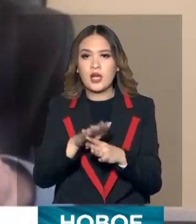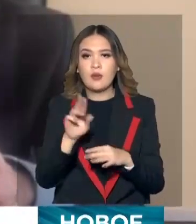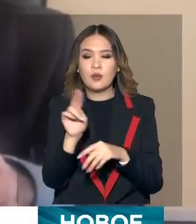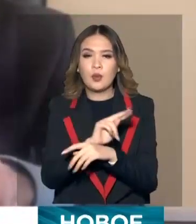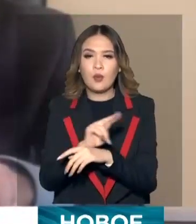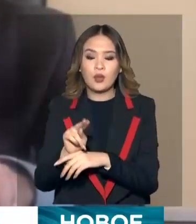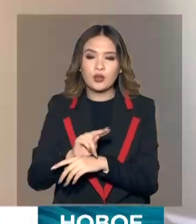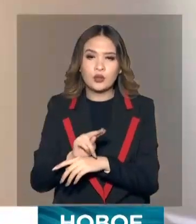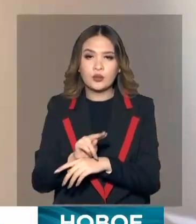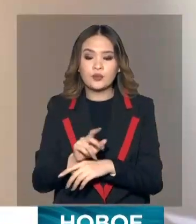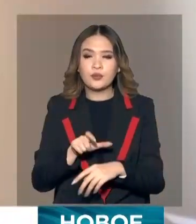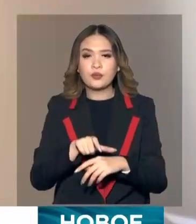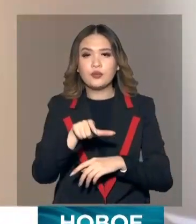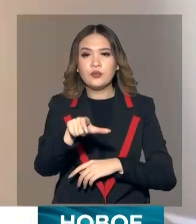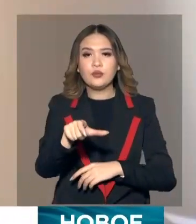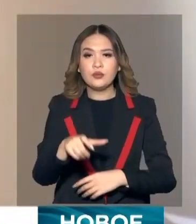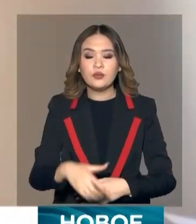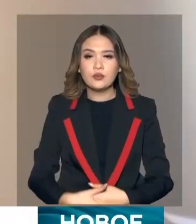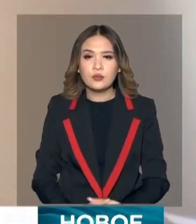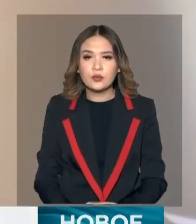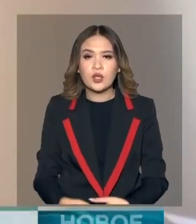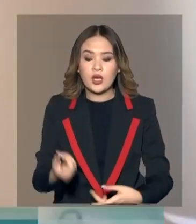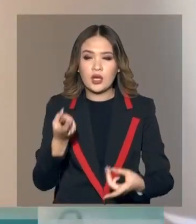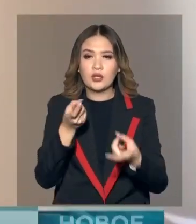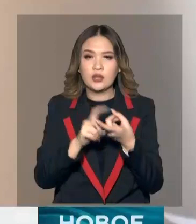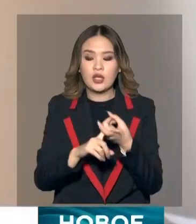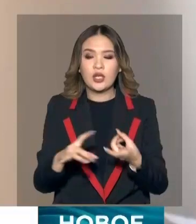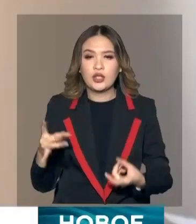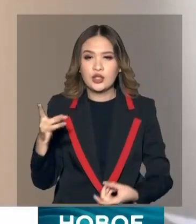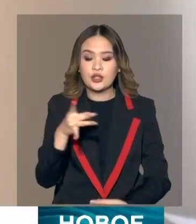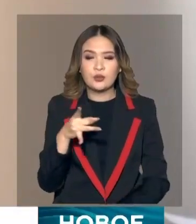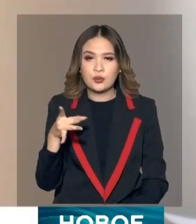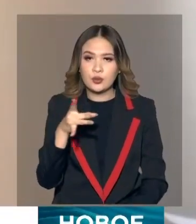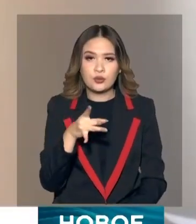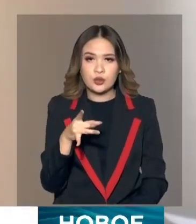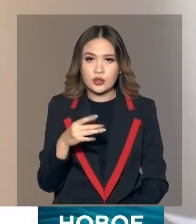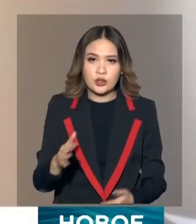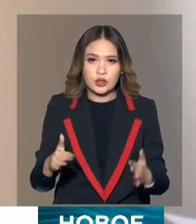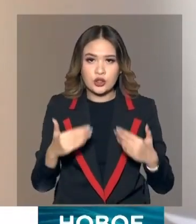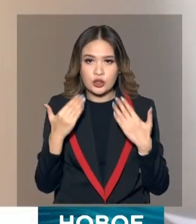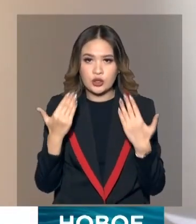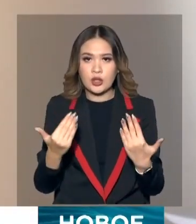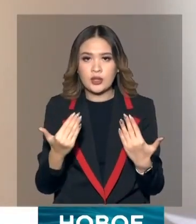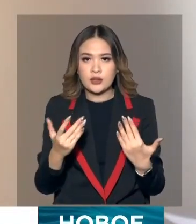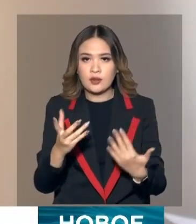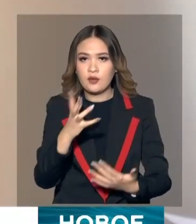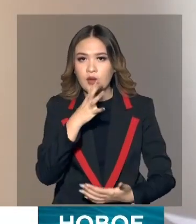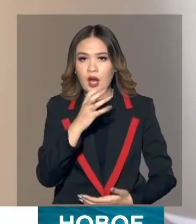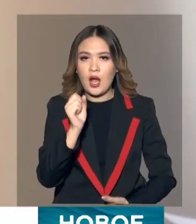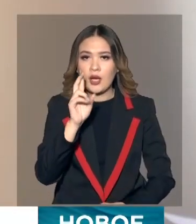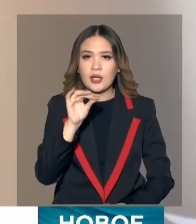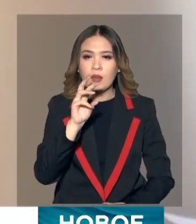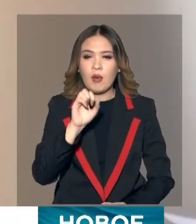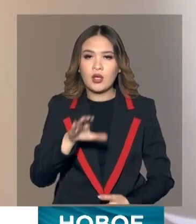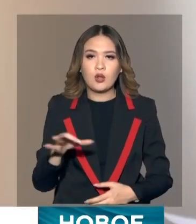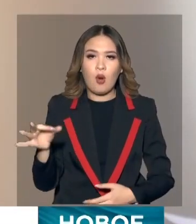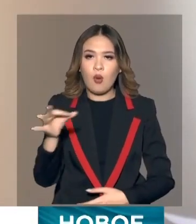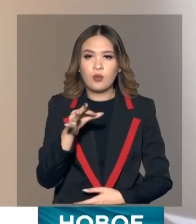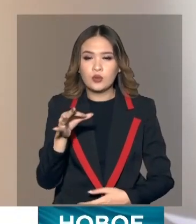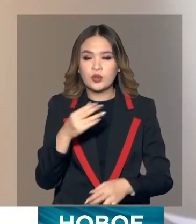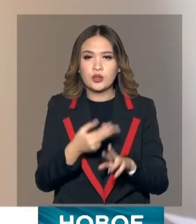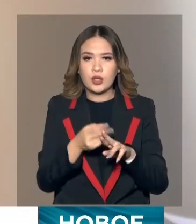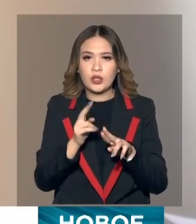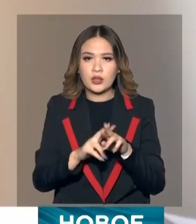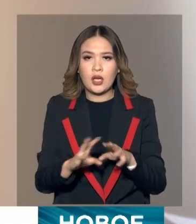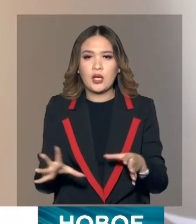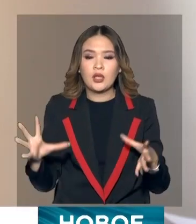дорог? Что касается дорог республиканского значения, сейчас, в настоящее время, акимат области совместно